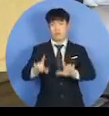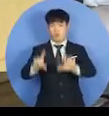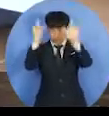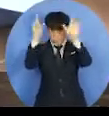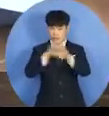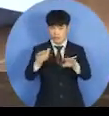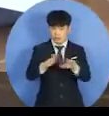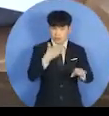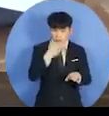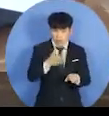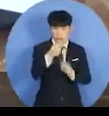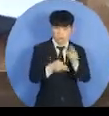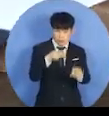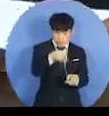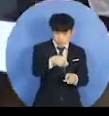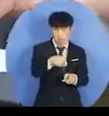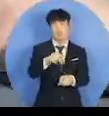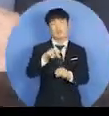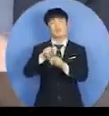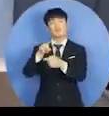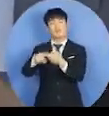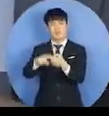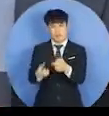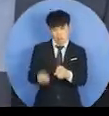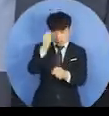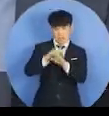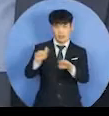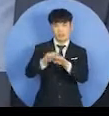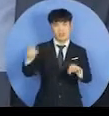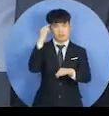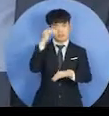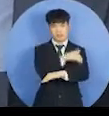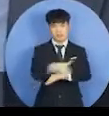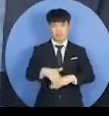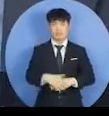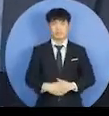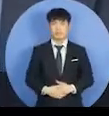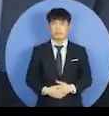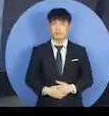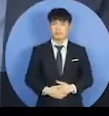가능한 건의사항들은 빠른 시일 내 완료한다는 방침입니다.